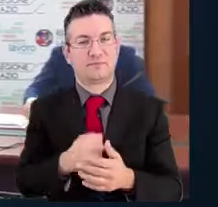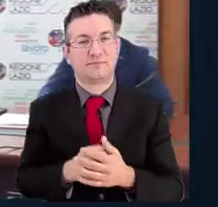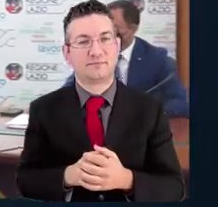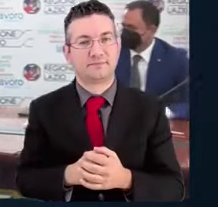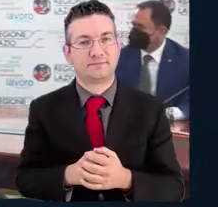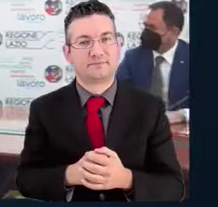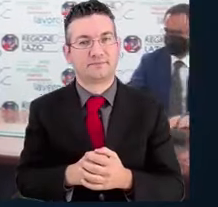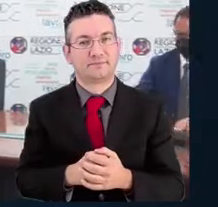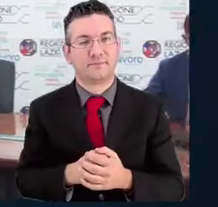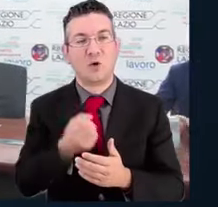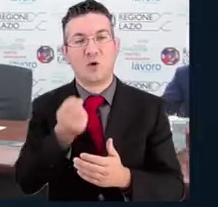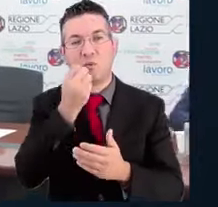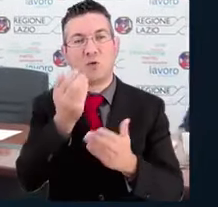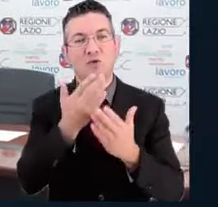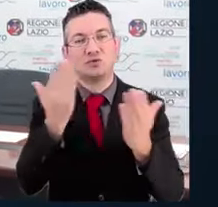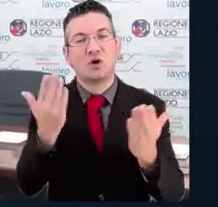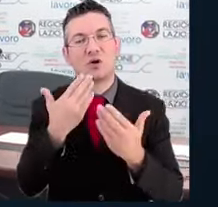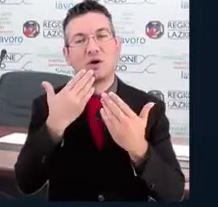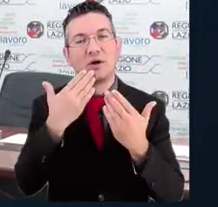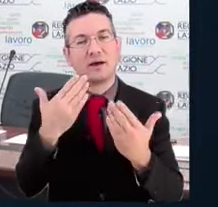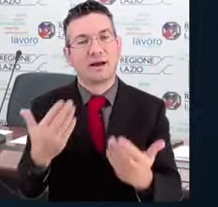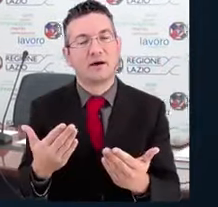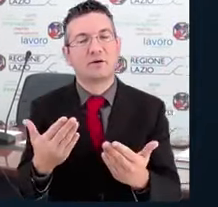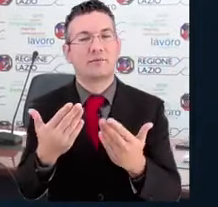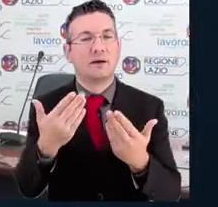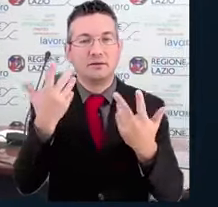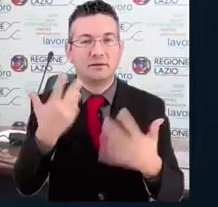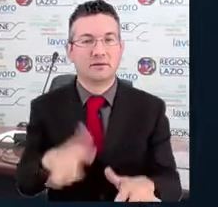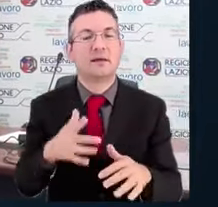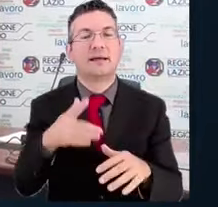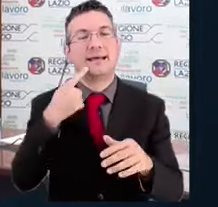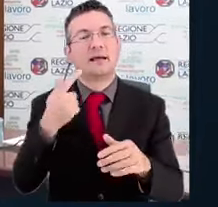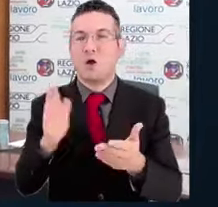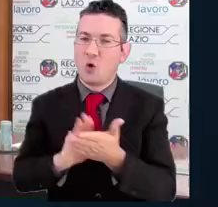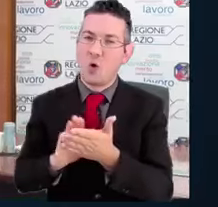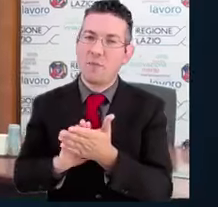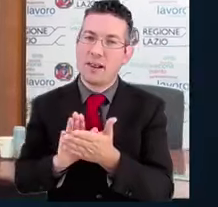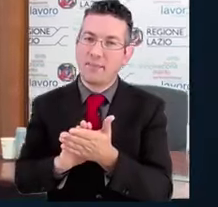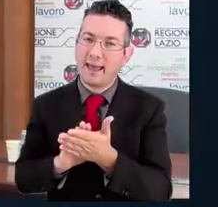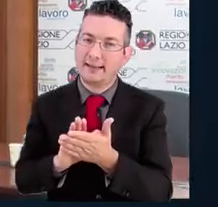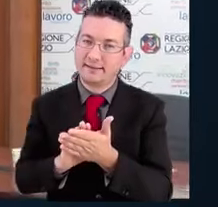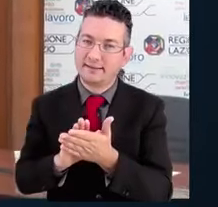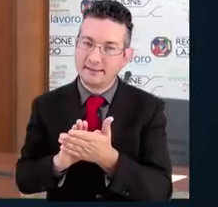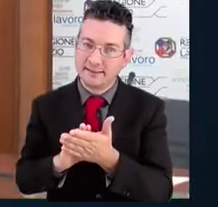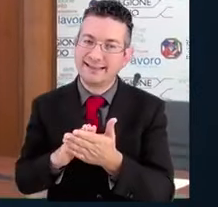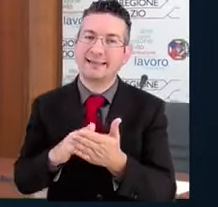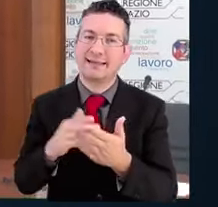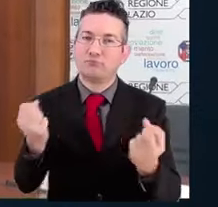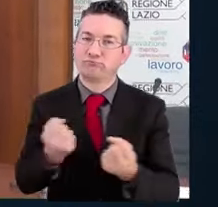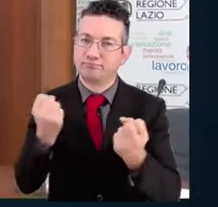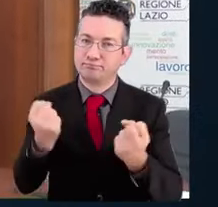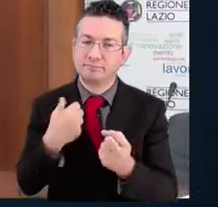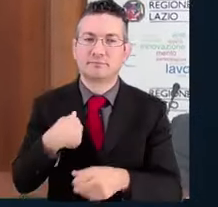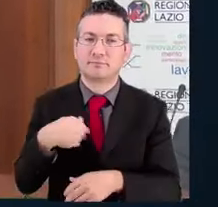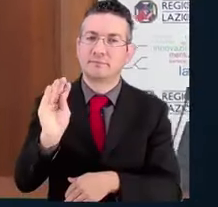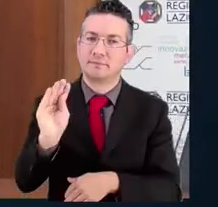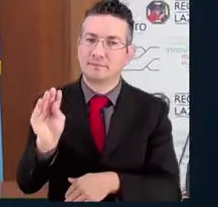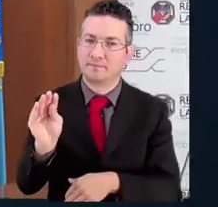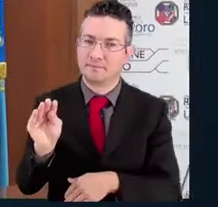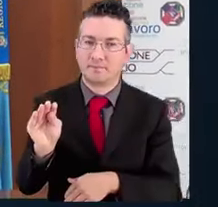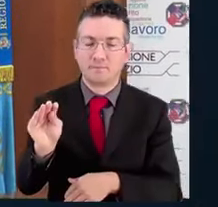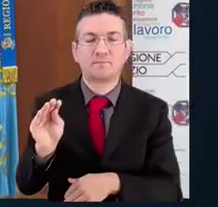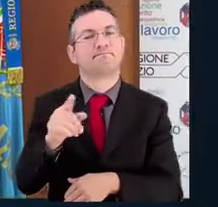buongiorno complimenti per l'iniziativa volevo chiedere se stavate registrando a